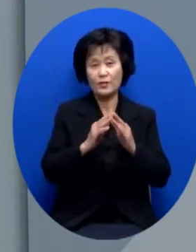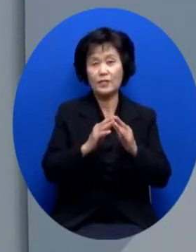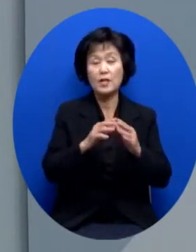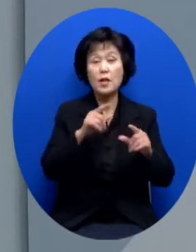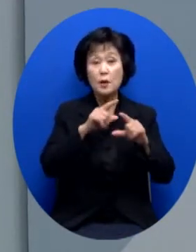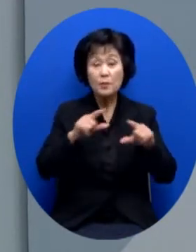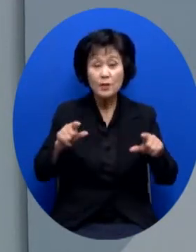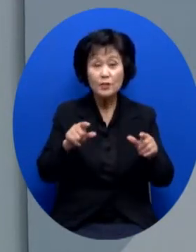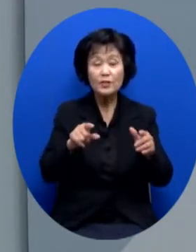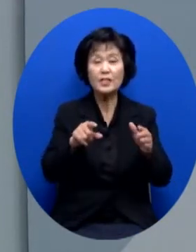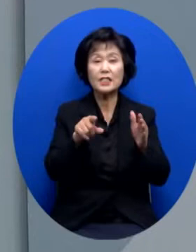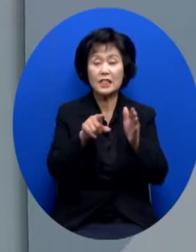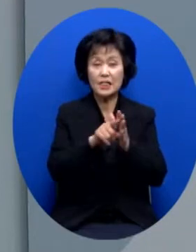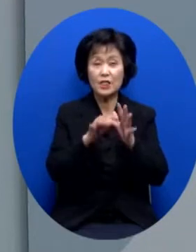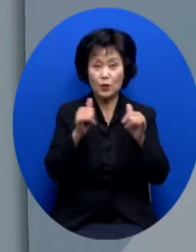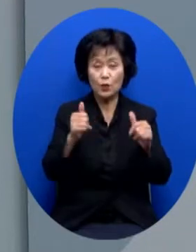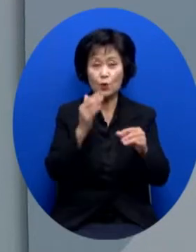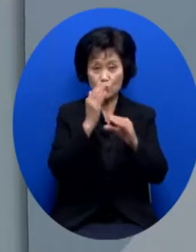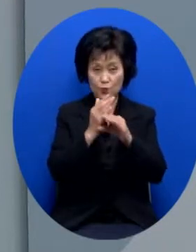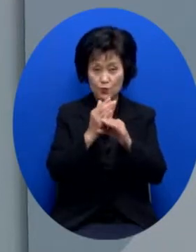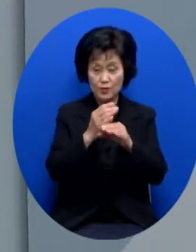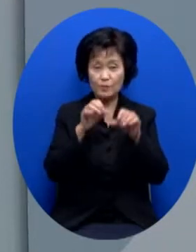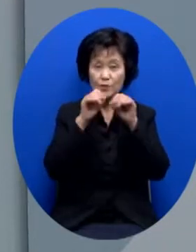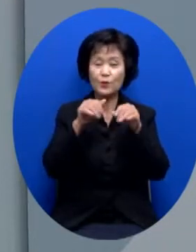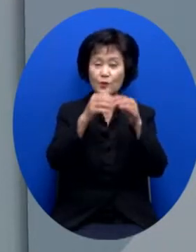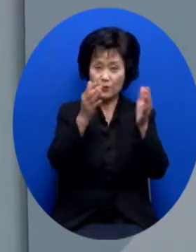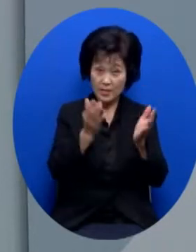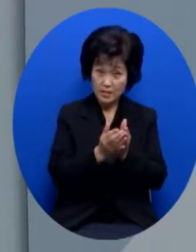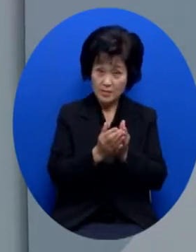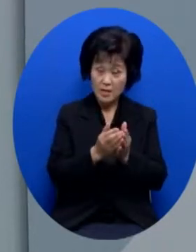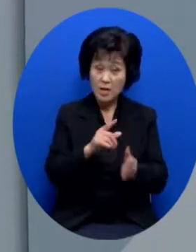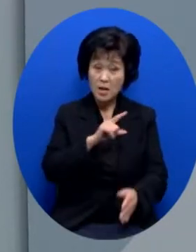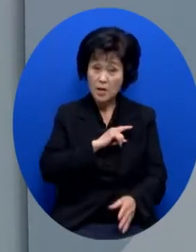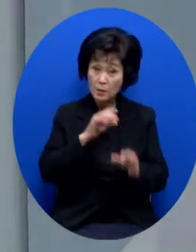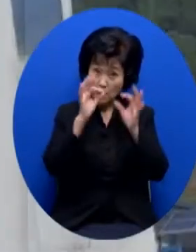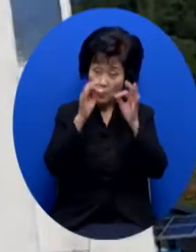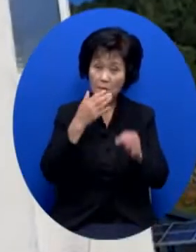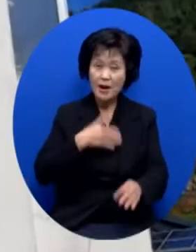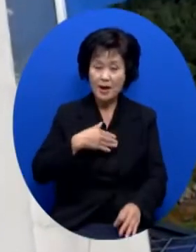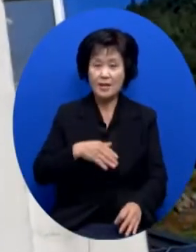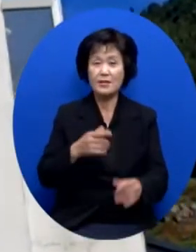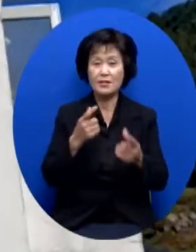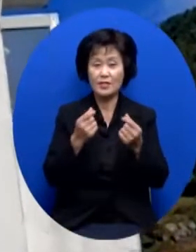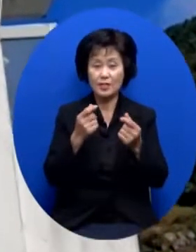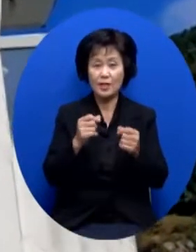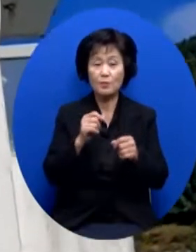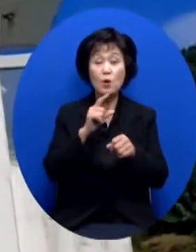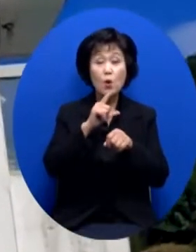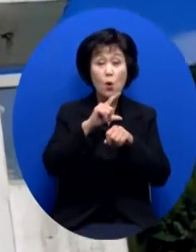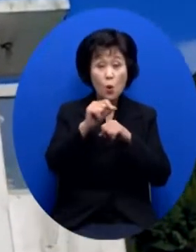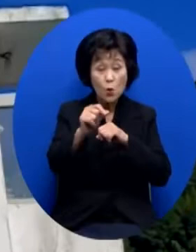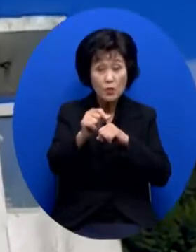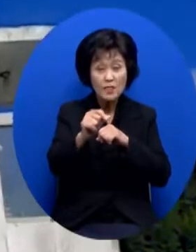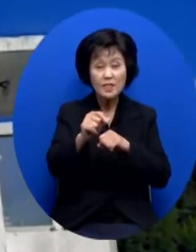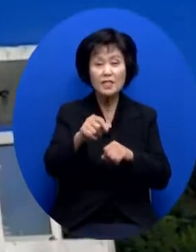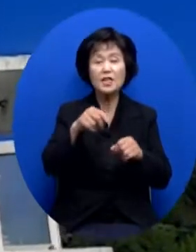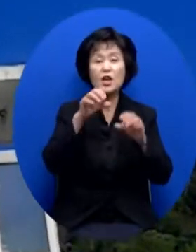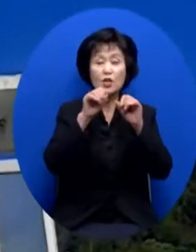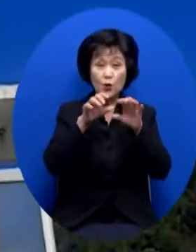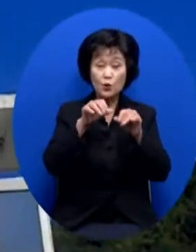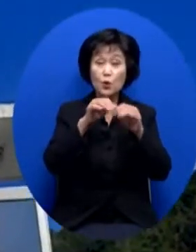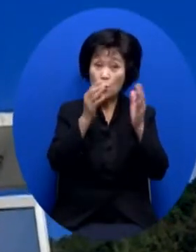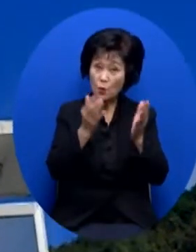평신도 중심 선교 단체입니다. 이름에서도 알 수 있듯이 오지 선교회는 낙후되고